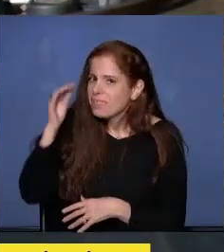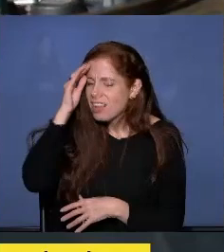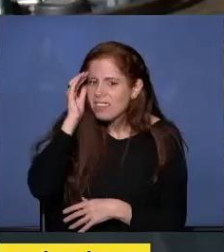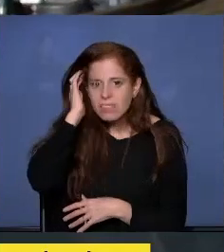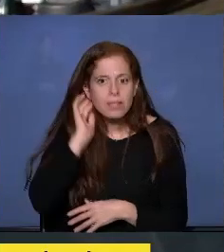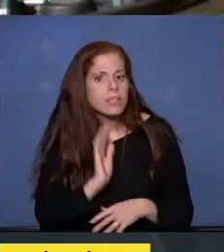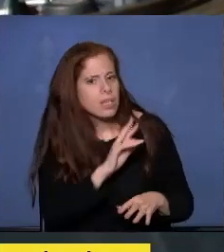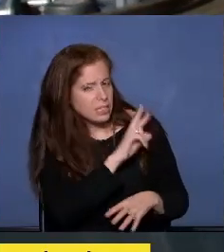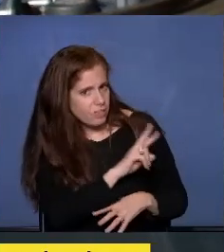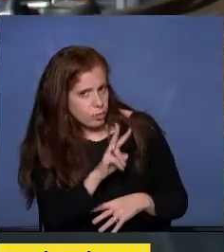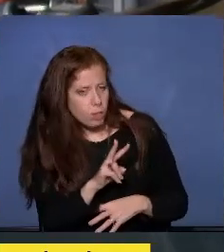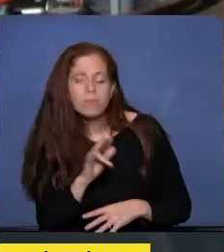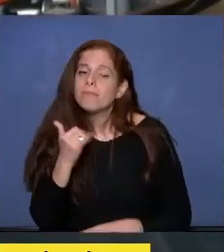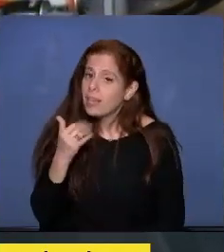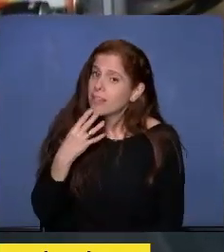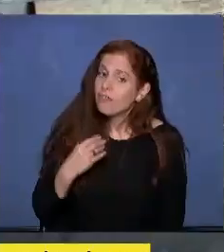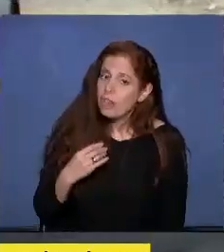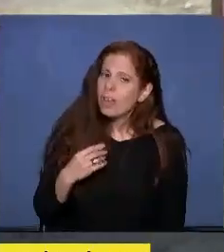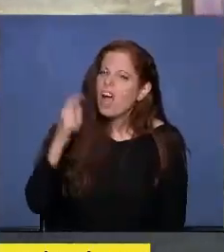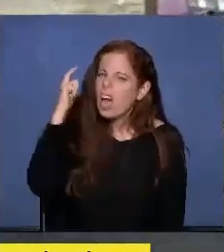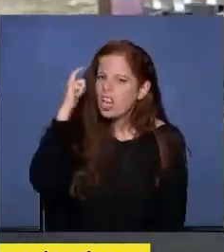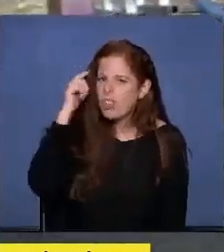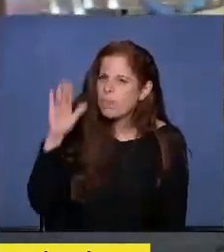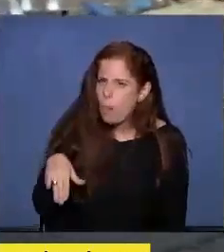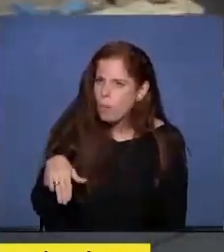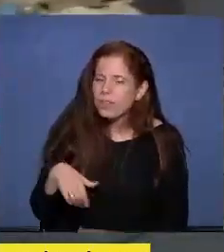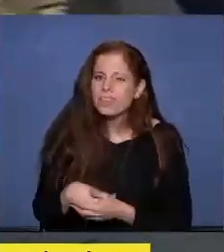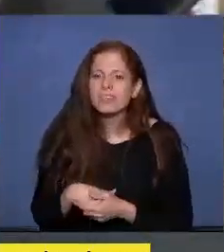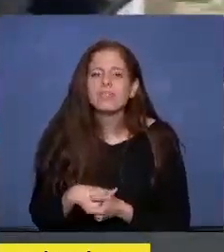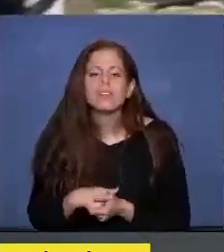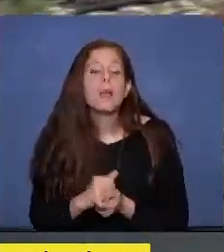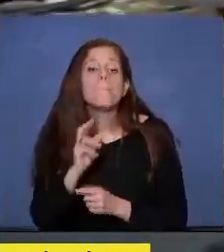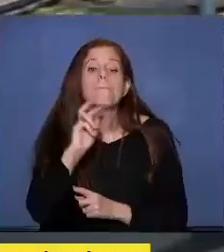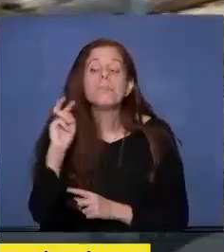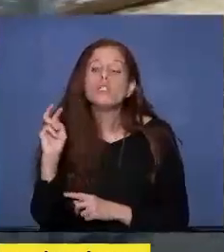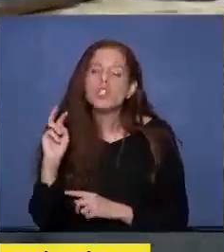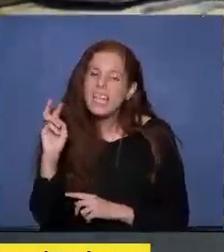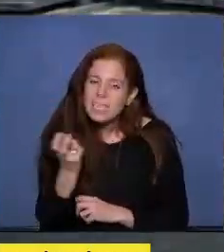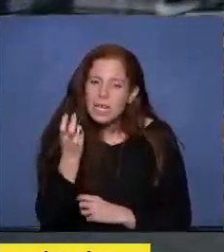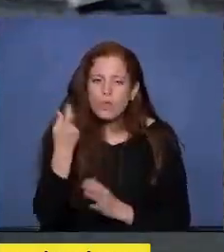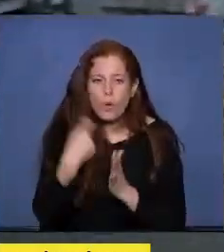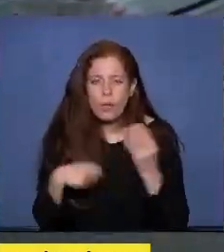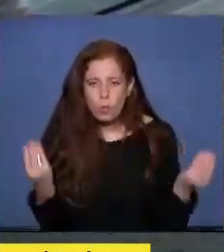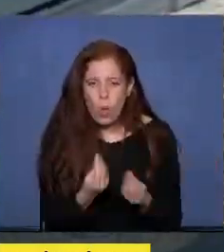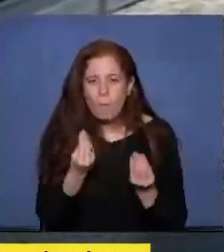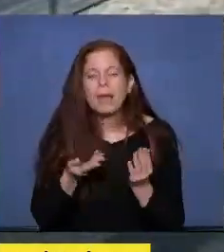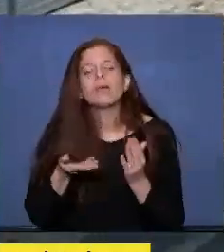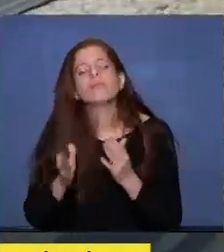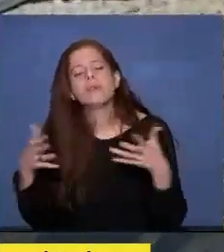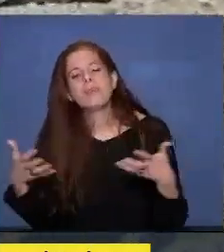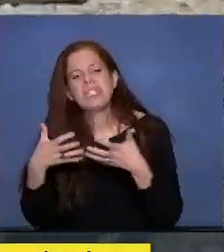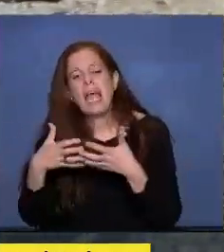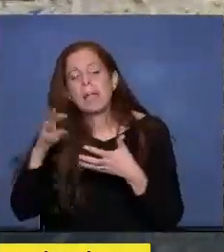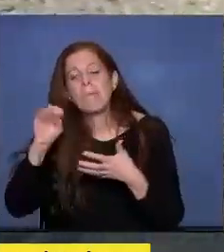22. יא, יפה. וואו. חשבתי פחות. מי שהתגייסו וקונים את החומרים הם יוצאי סיירת מטכ"ל, הכל כרגע